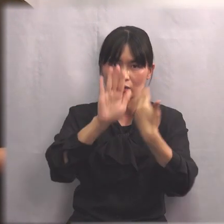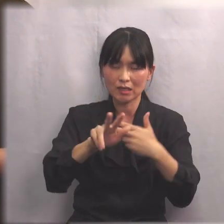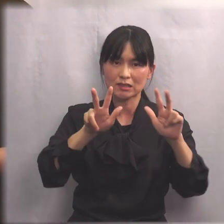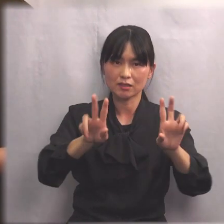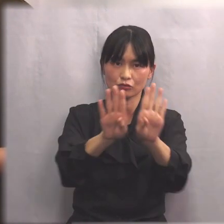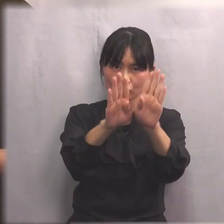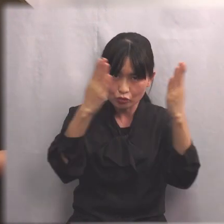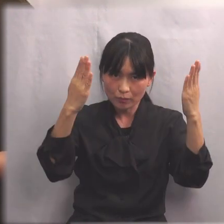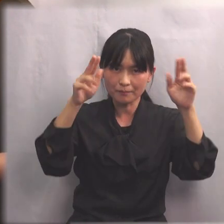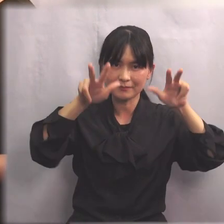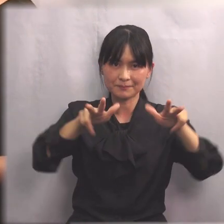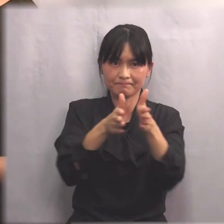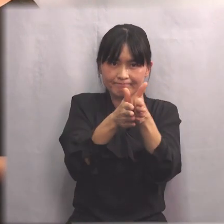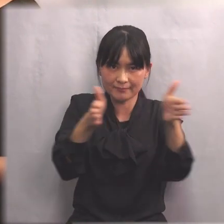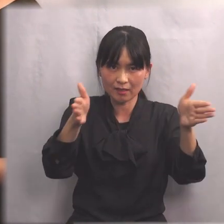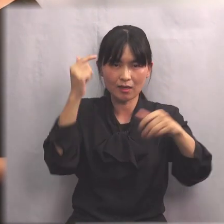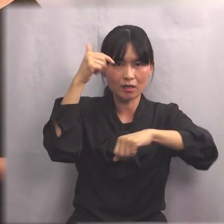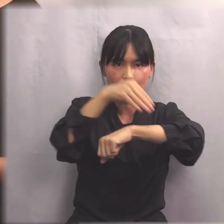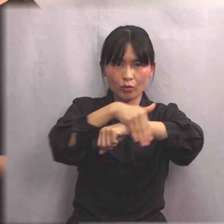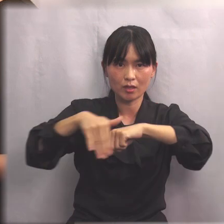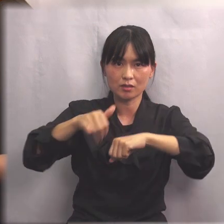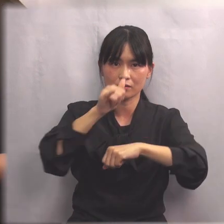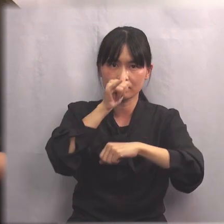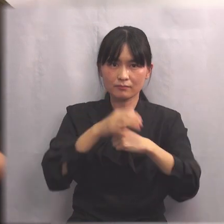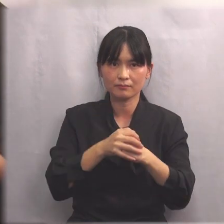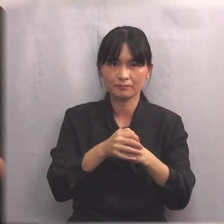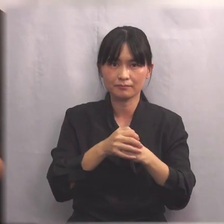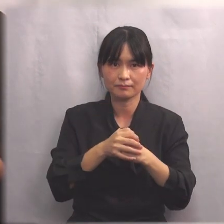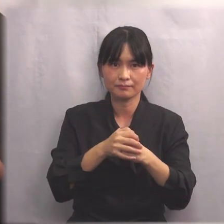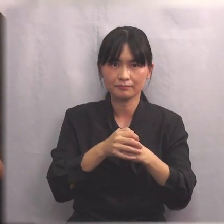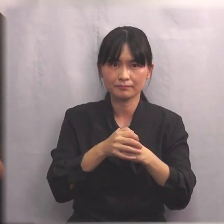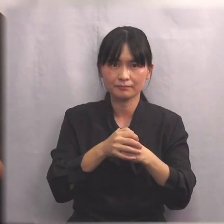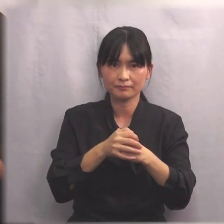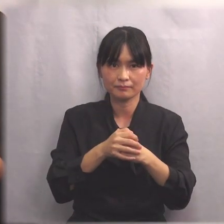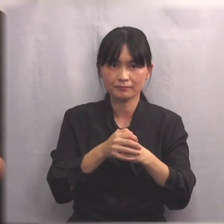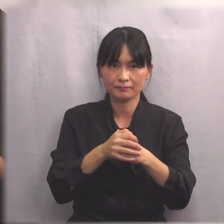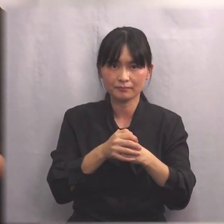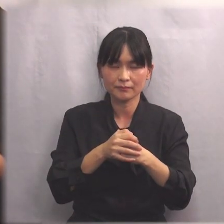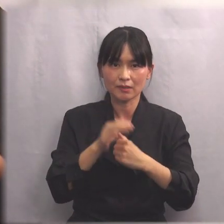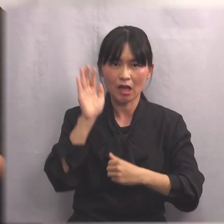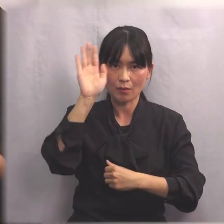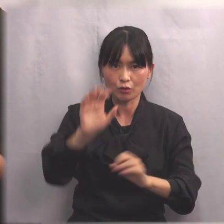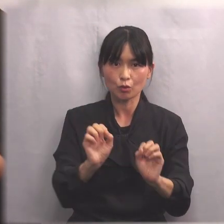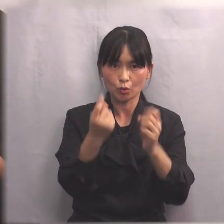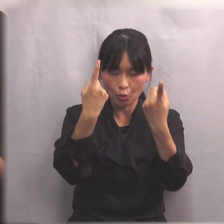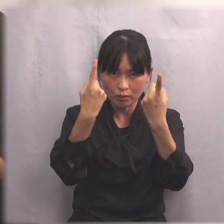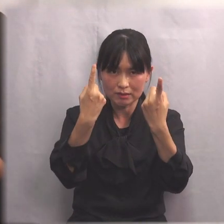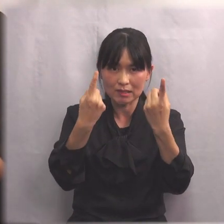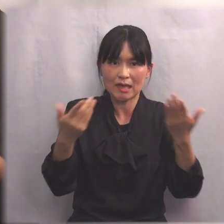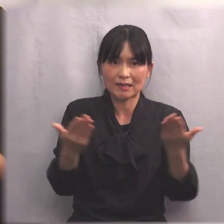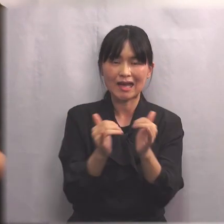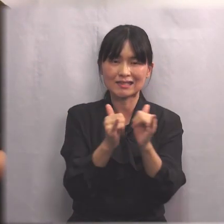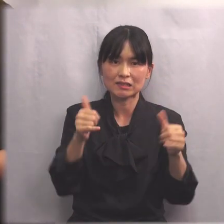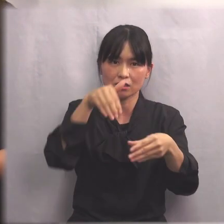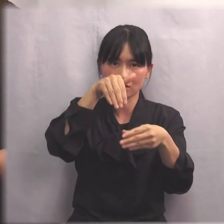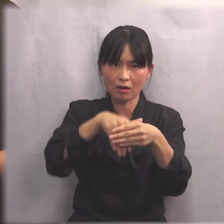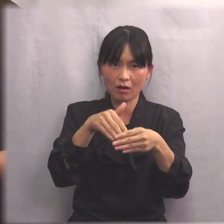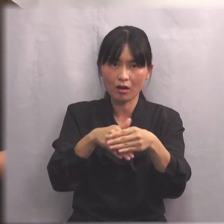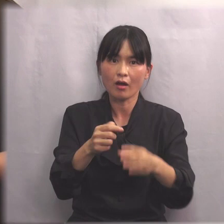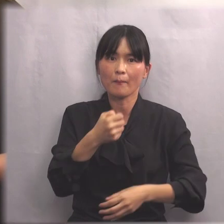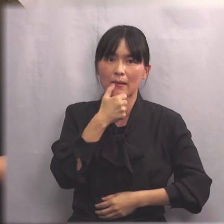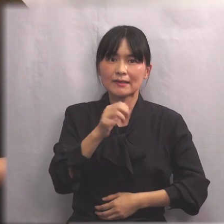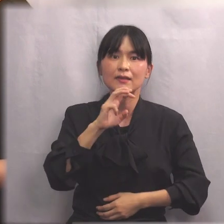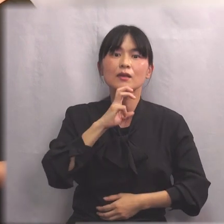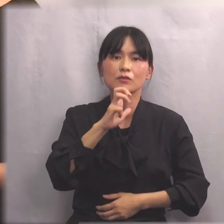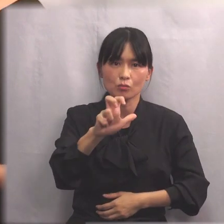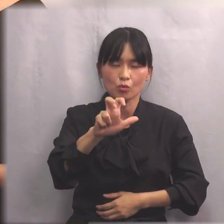지금 시작하자라고 하는 제안을 드립니다. 그래서 차기의 동시 당직 선거에서 우리 당의 만 35세 이하의 청년